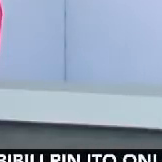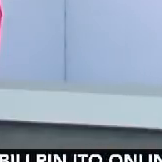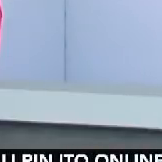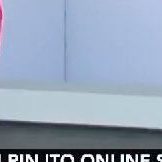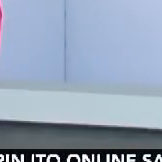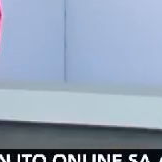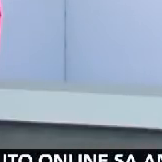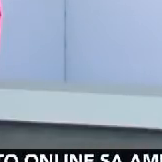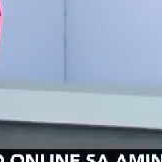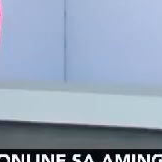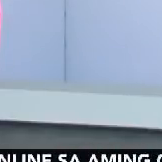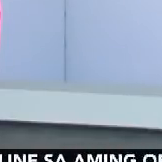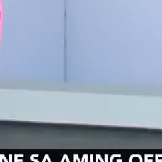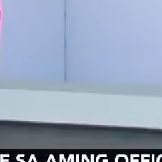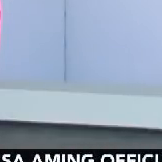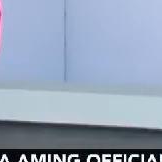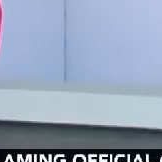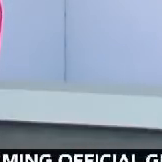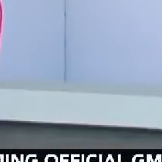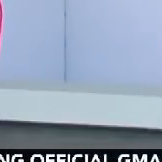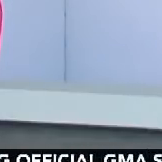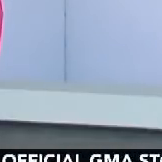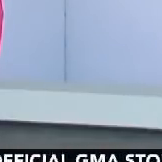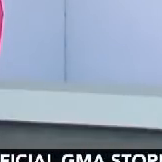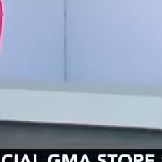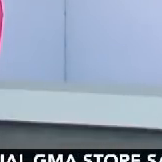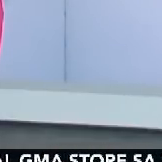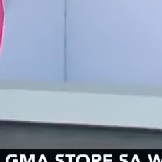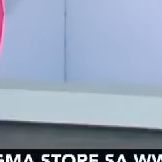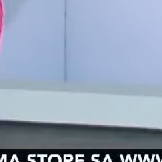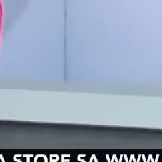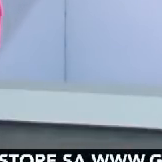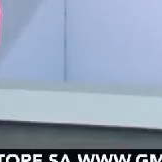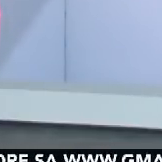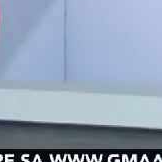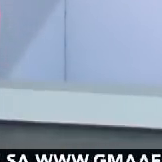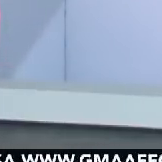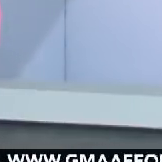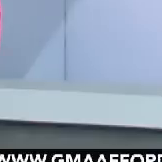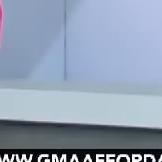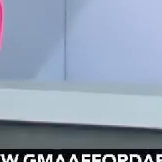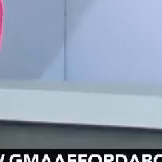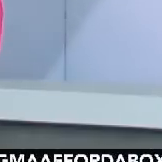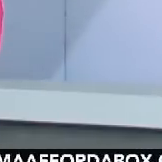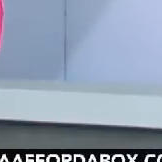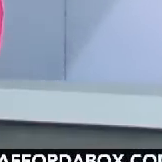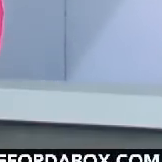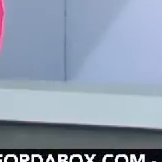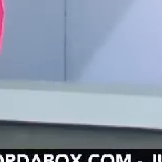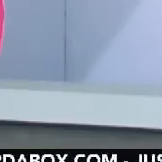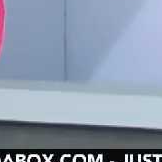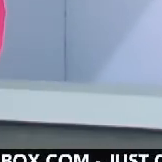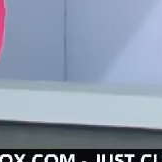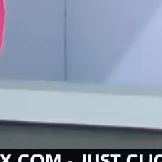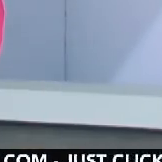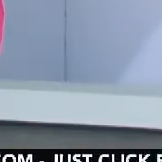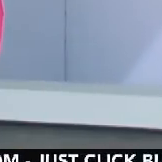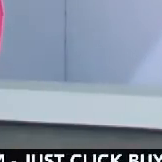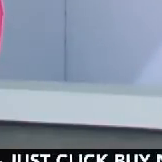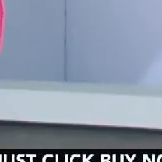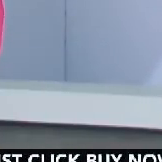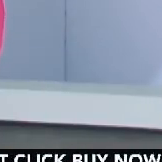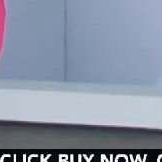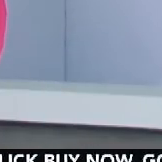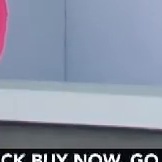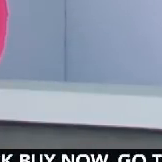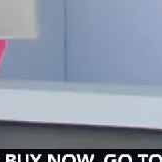Department of Health, anuman daw ang maging desisyon ay may mga hakbang ito para masiguro ang kaligtasan ng bawat Pilipino. Nakatutok si